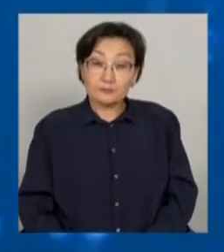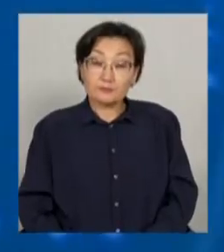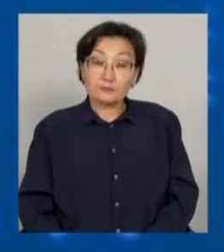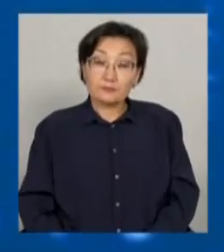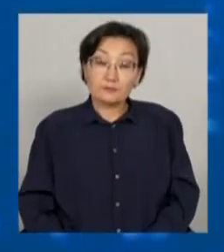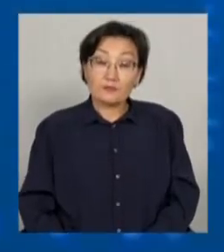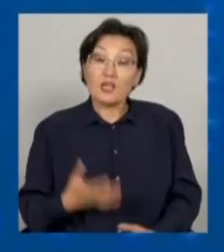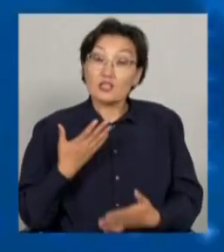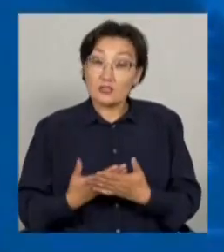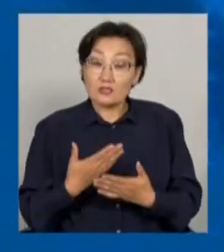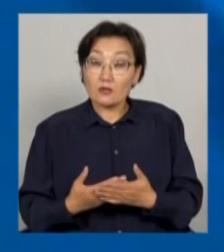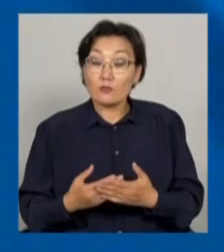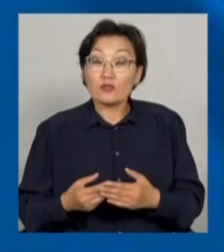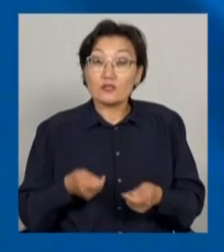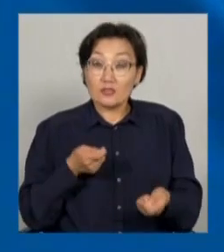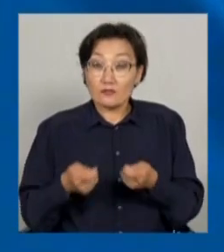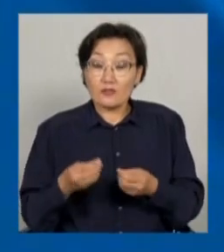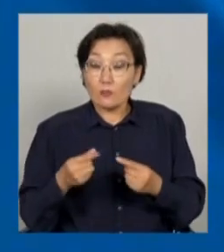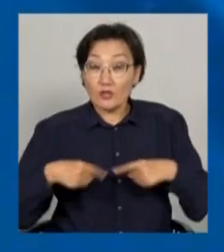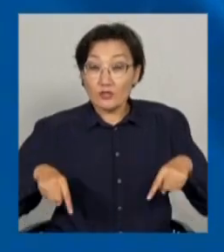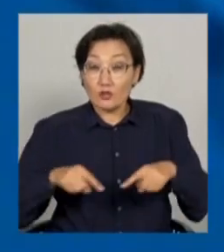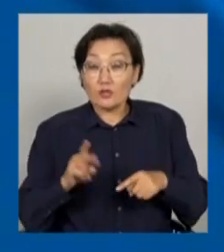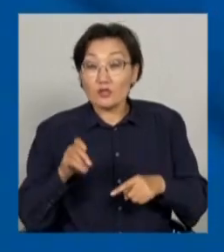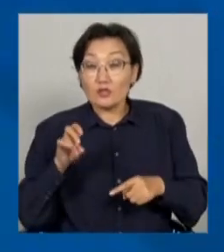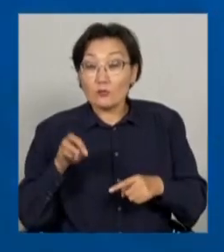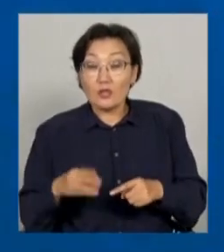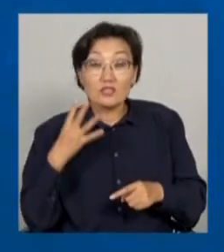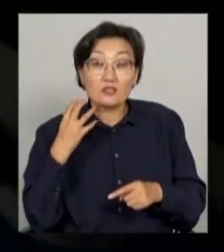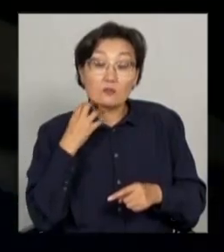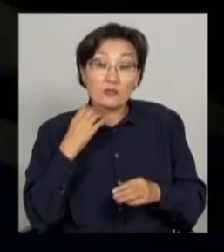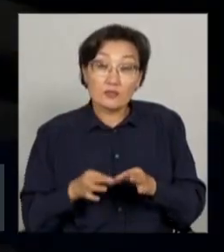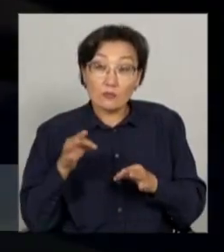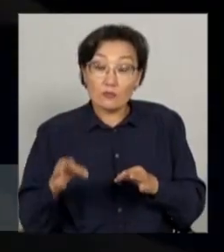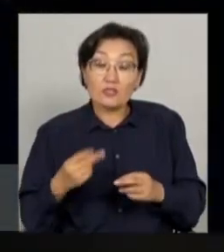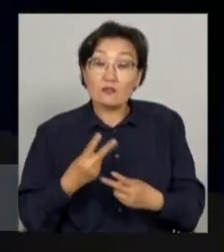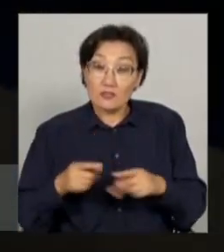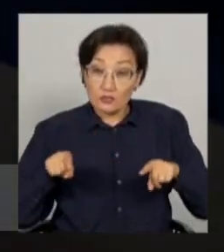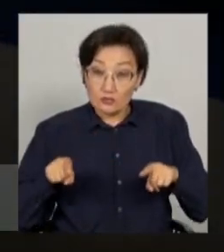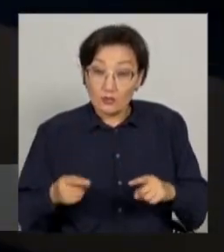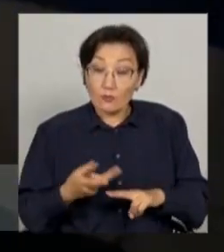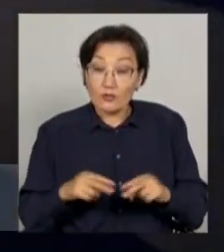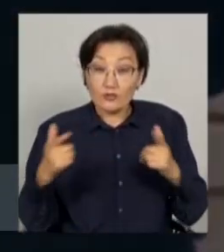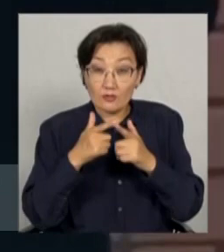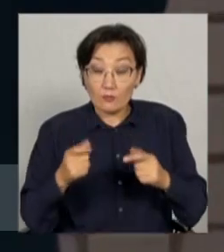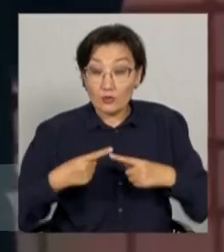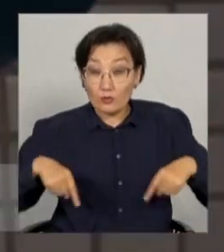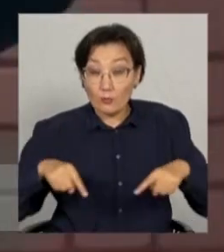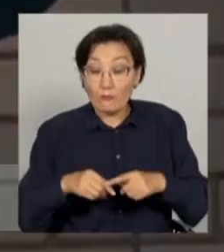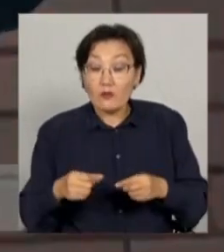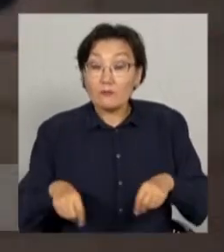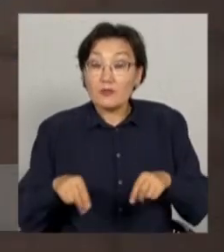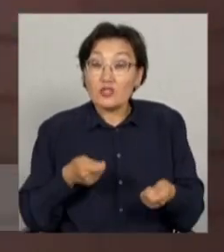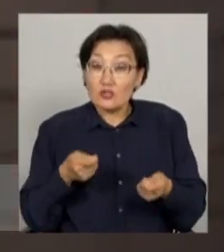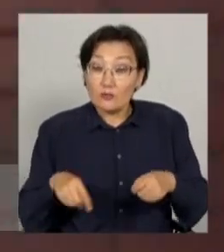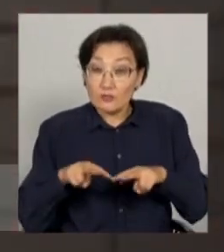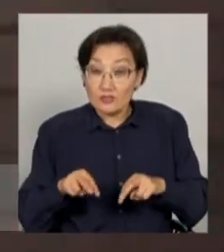медпомощь. Предполагаемый организатор финпирамиды Кюнет в Кызылординской области водворен в ИВС. Об этом сообщили в агентстве по